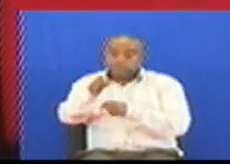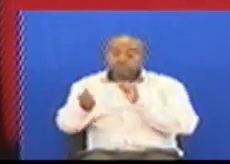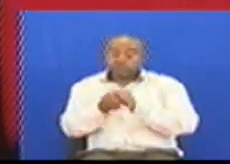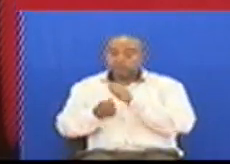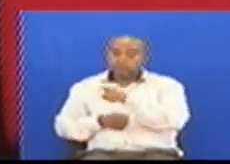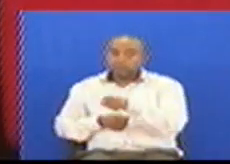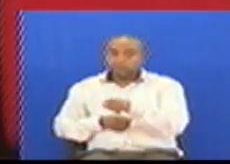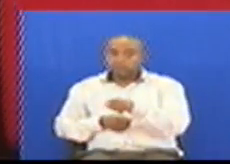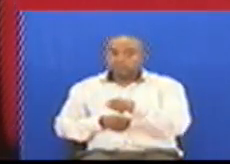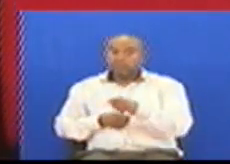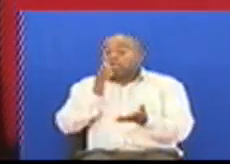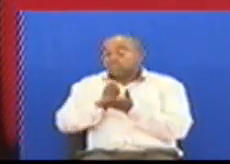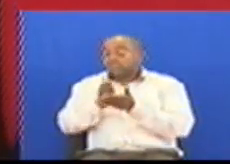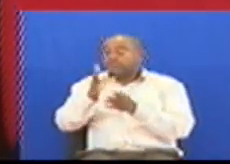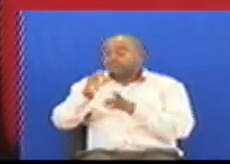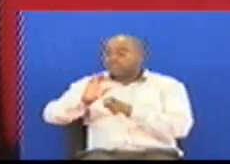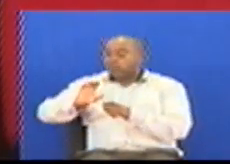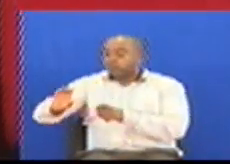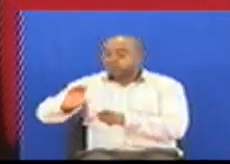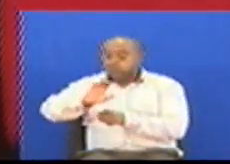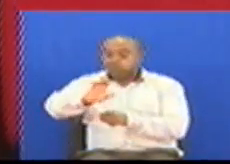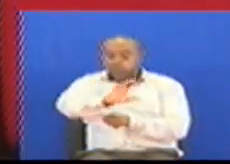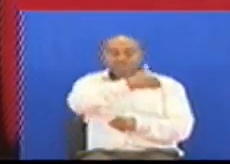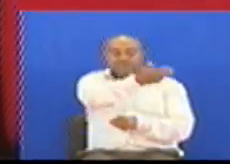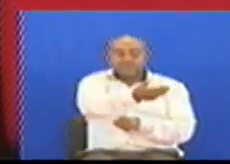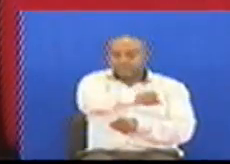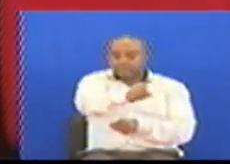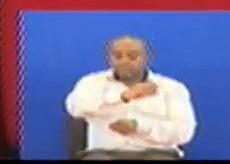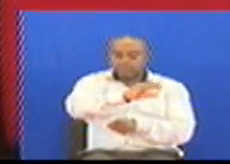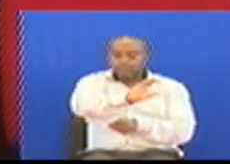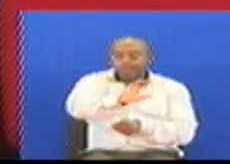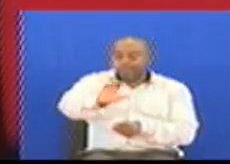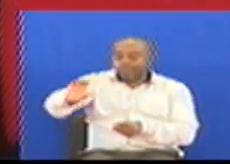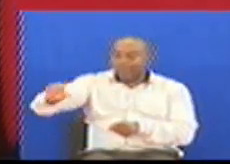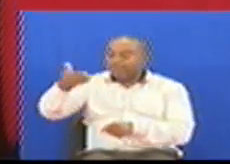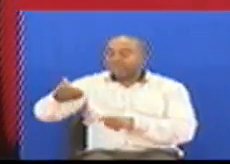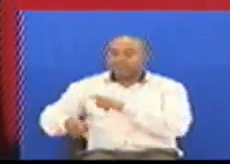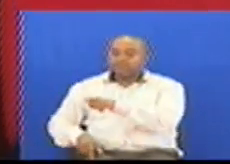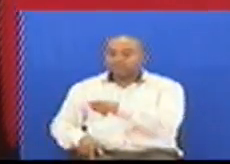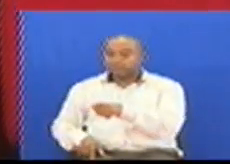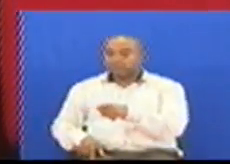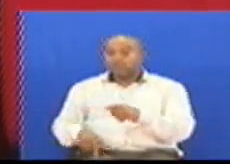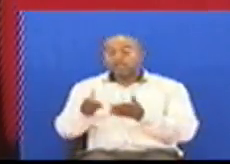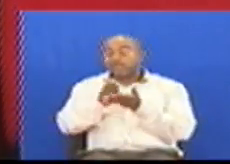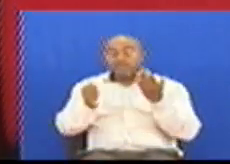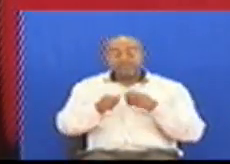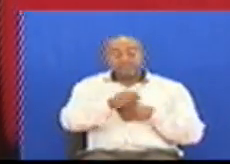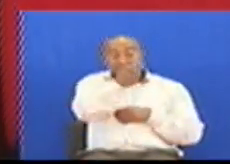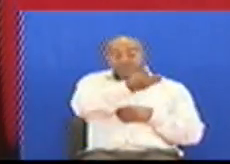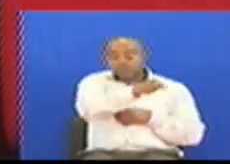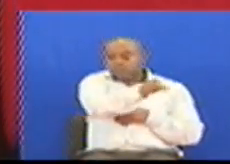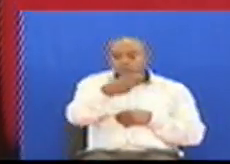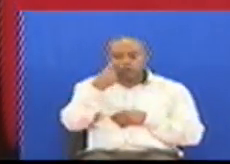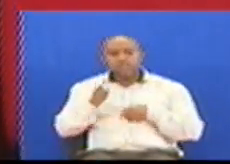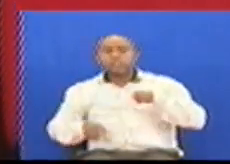fedha kwenye maeneo ya vijiji vyote ili kutoa ile sintofahamu ambayo wananchi wa baadhi ya vijiji vingine wanaona